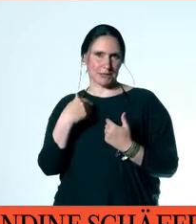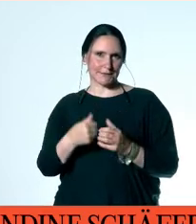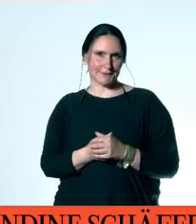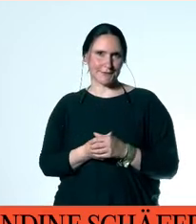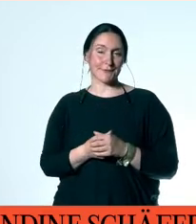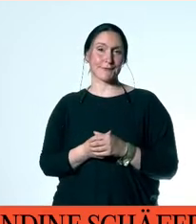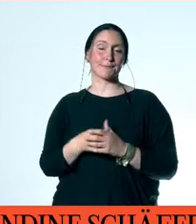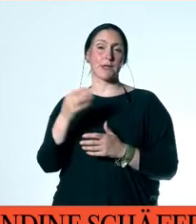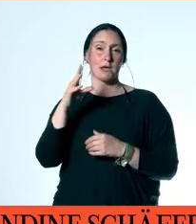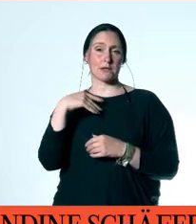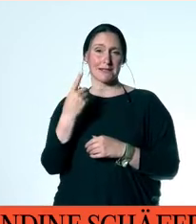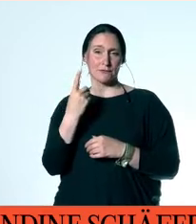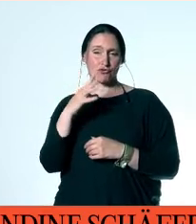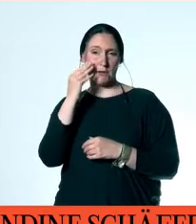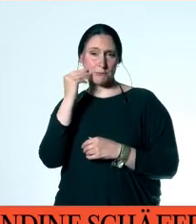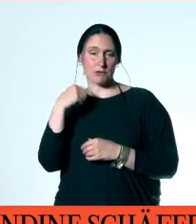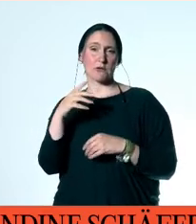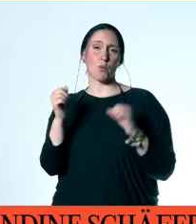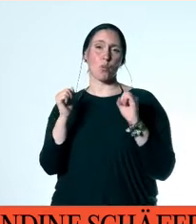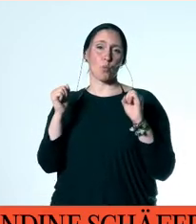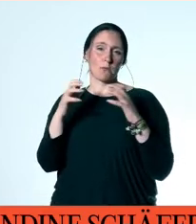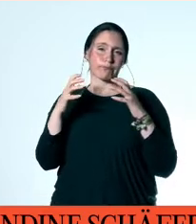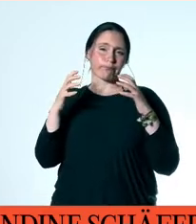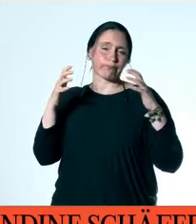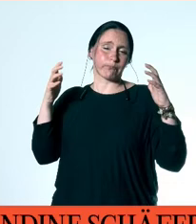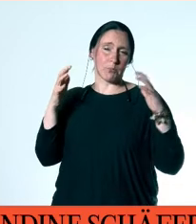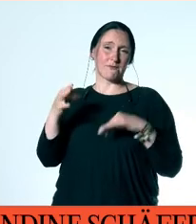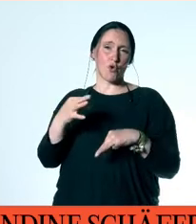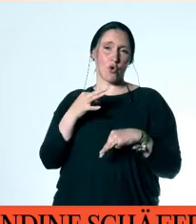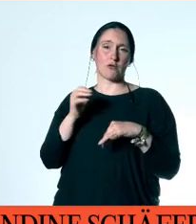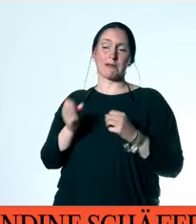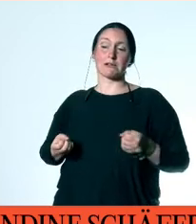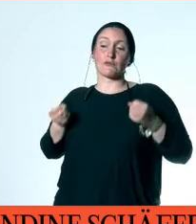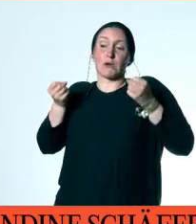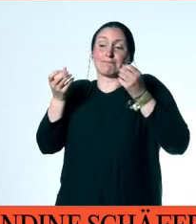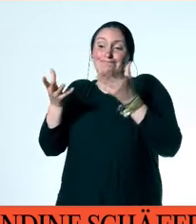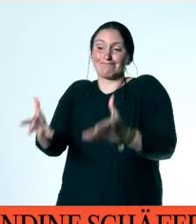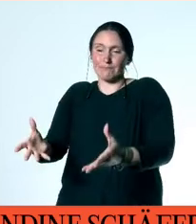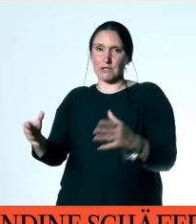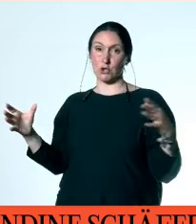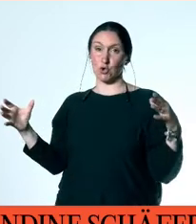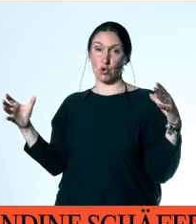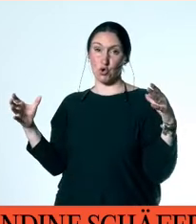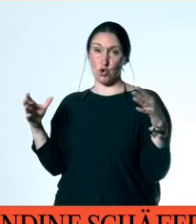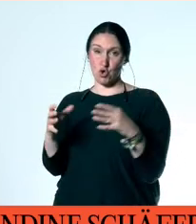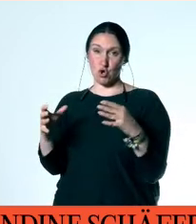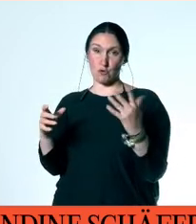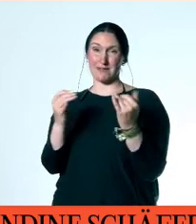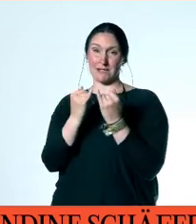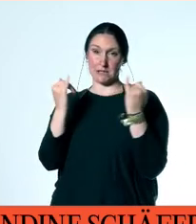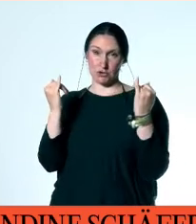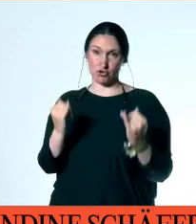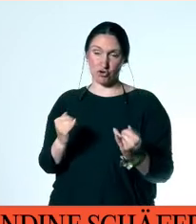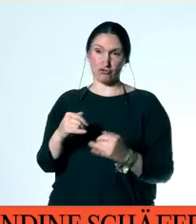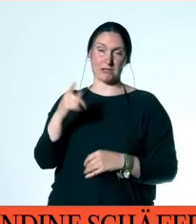speak for everybody, because often we come together as a group, so large institutions will expect us to speak on